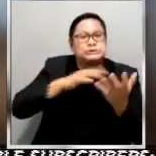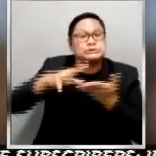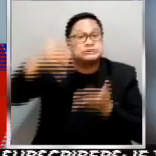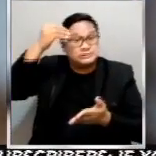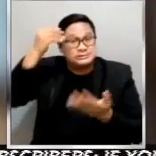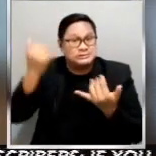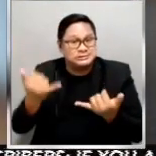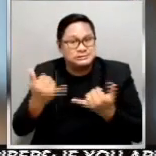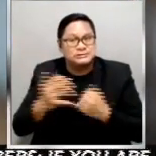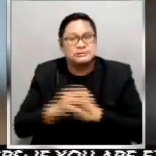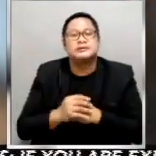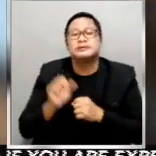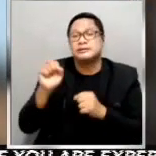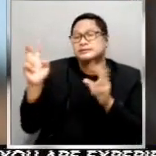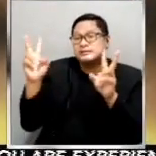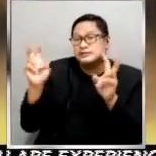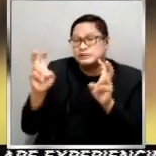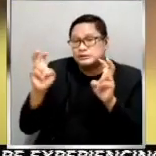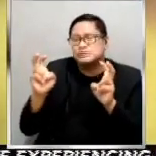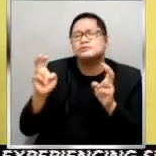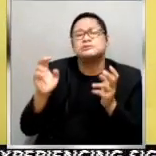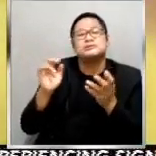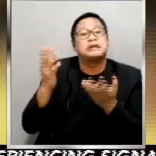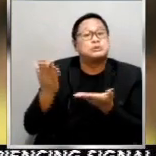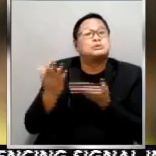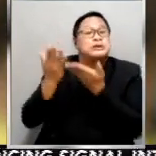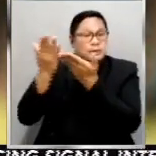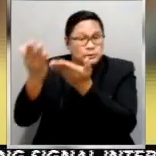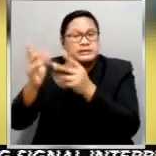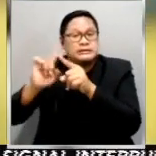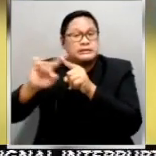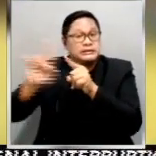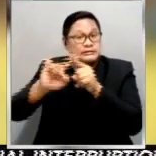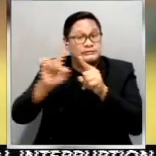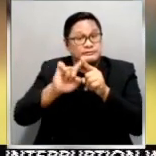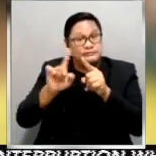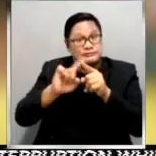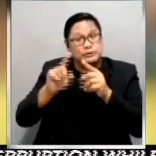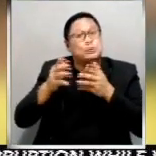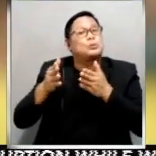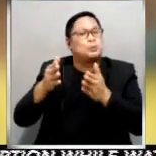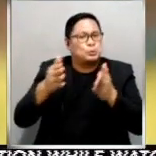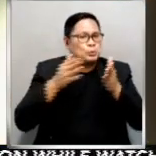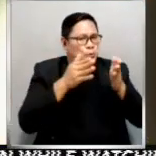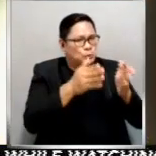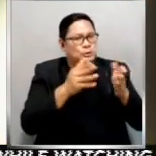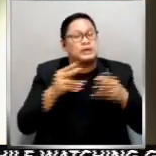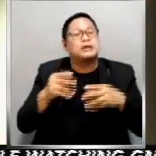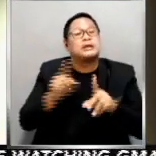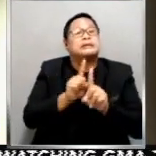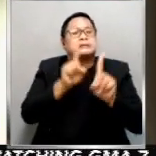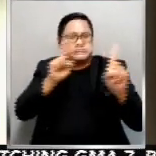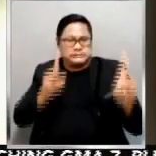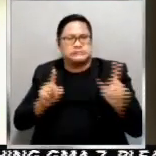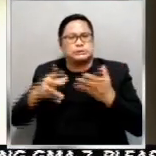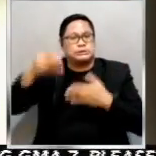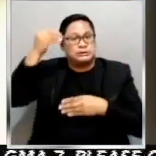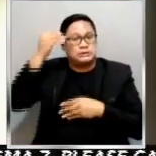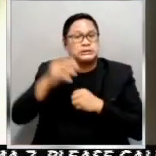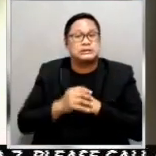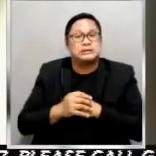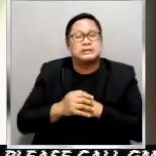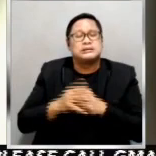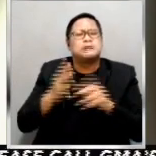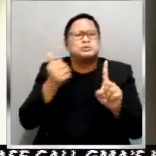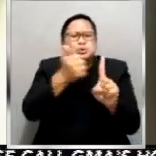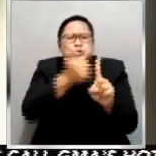Kaya okay. Nga po naghain tayo sa DepEd ng iba-ibang modelo ng pagbibigay ng distance learning. Yes. Kaya po automatic, pag hindi